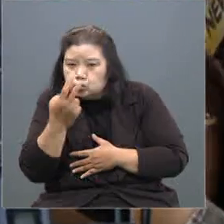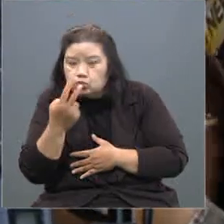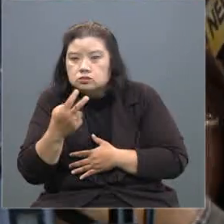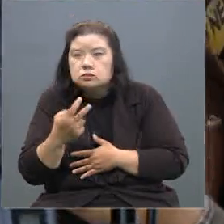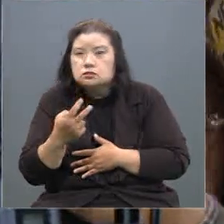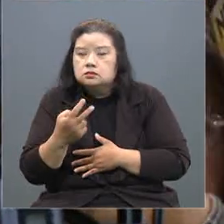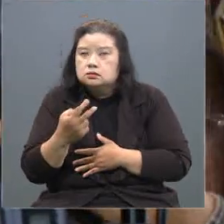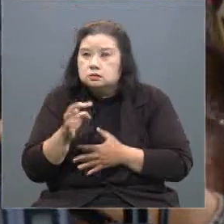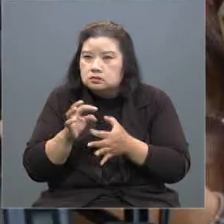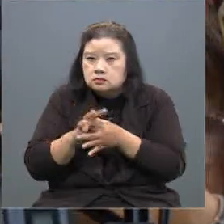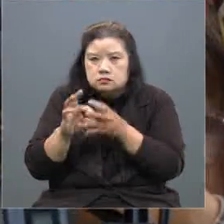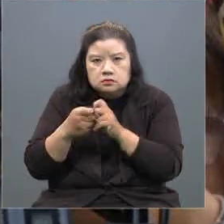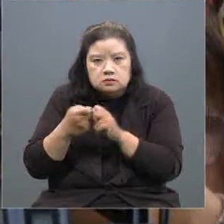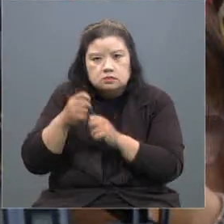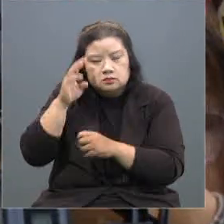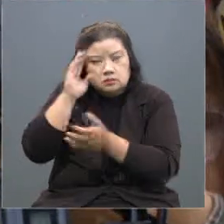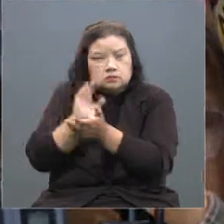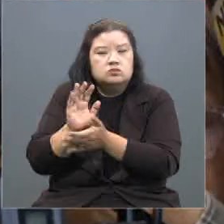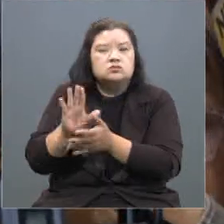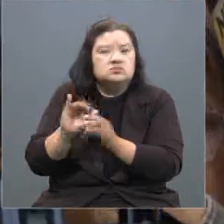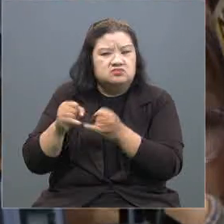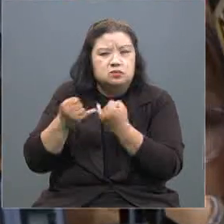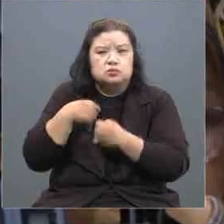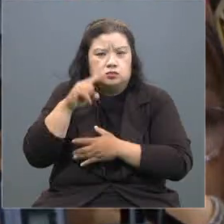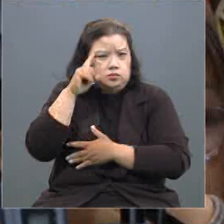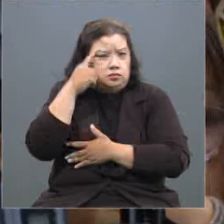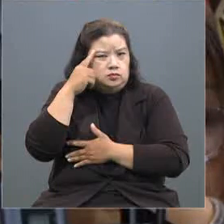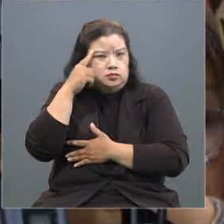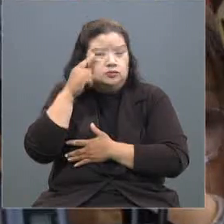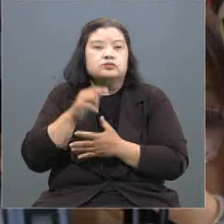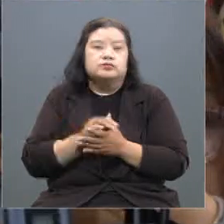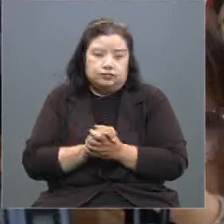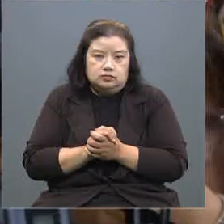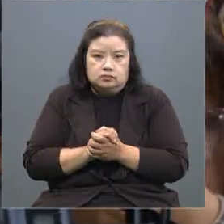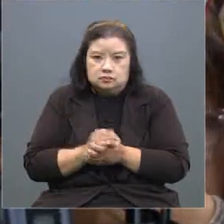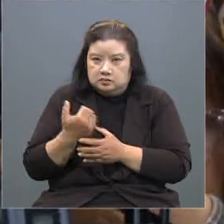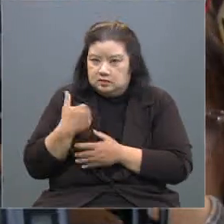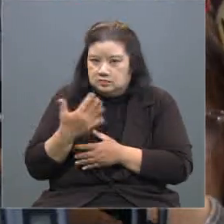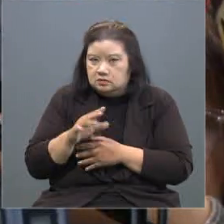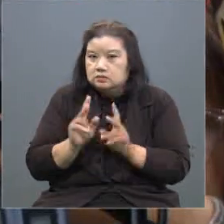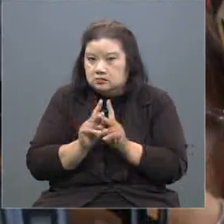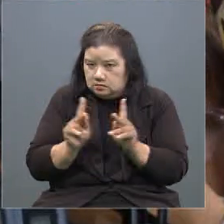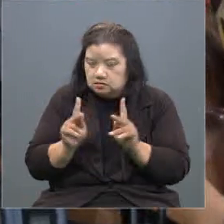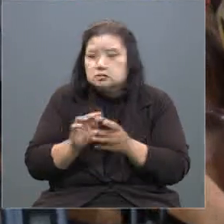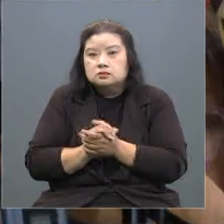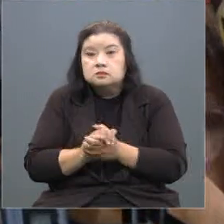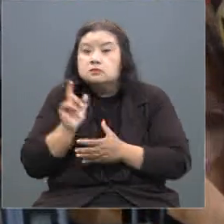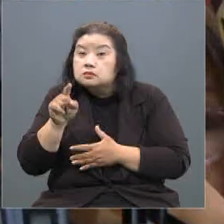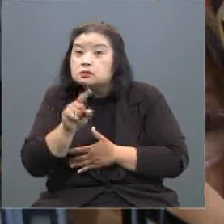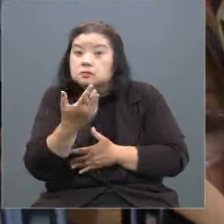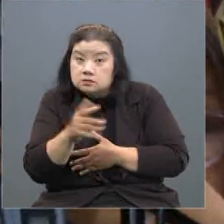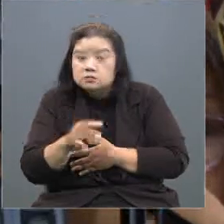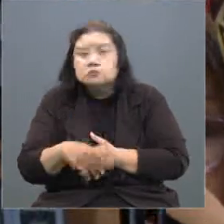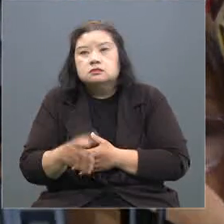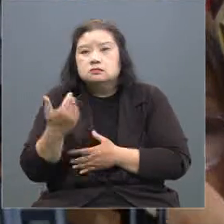สำหรับวงการสีกากีที่อาจจะมีการขัดแย้งกันอยู ่ใช่เพราะฉะนั้นคือนอกจากมีการตั้งกรรมการตรวจสอบแล้วเรื่องที่ตำรวจต้องทำ